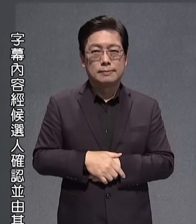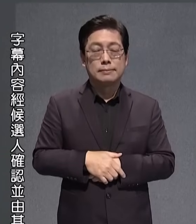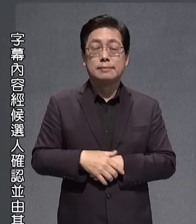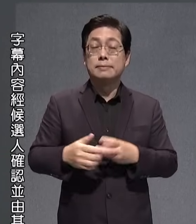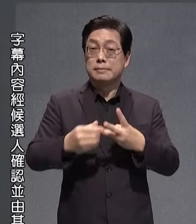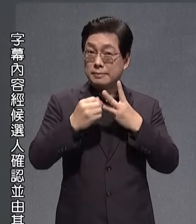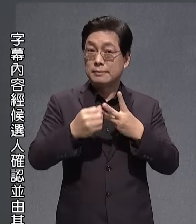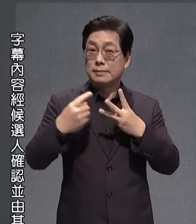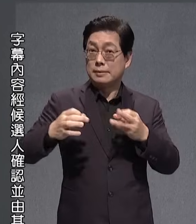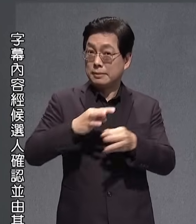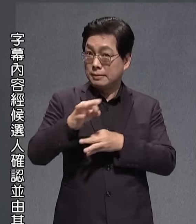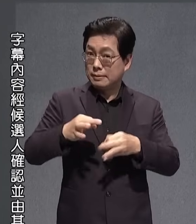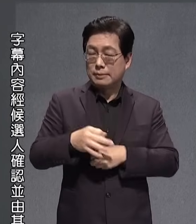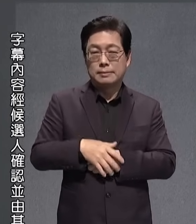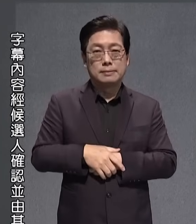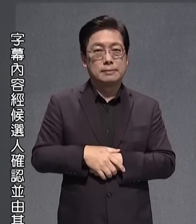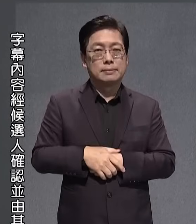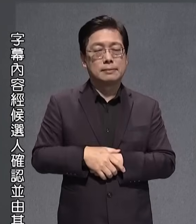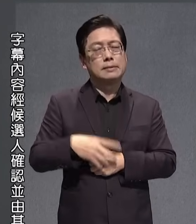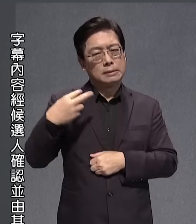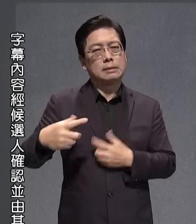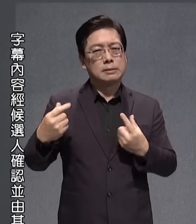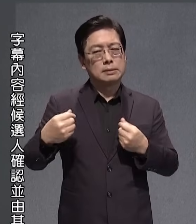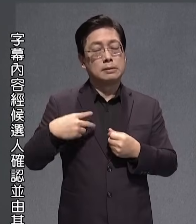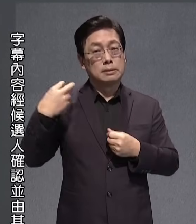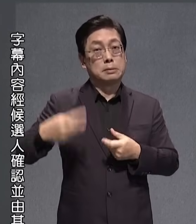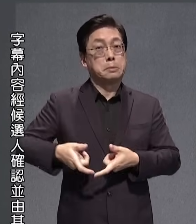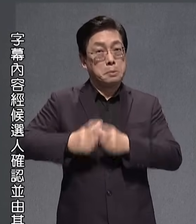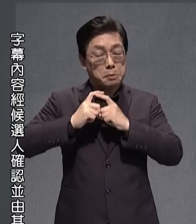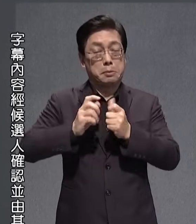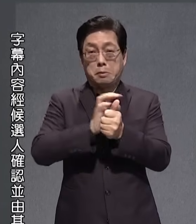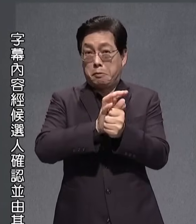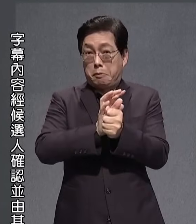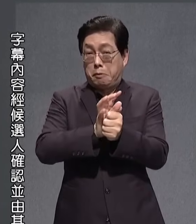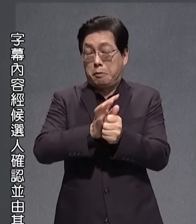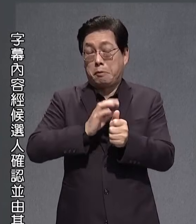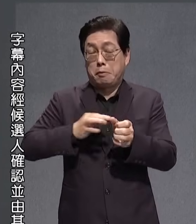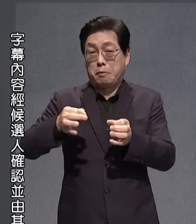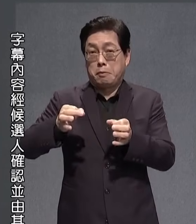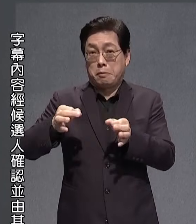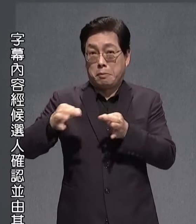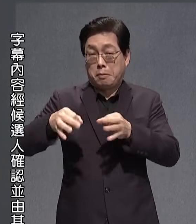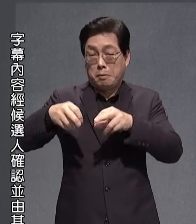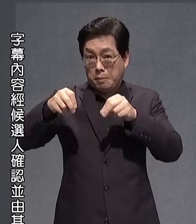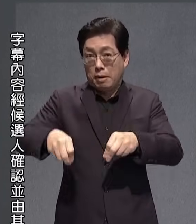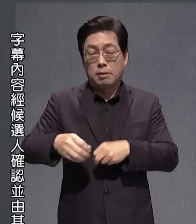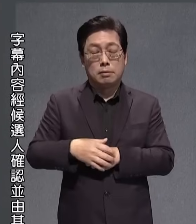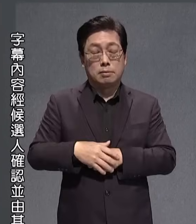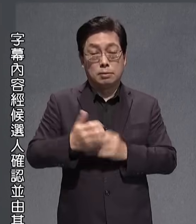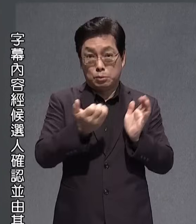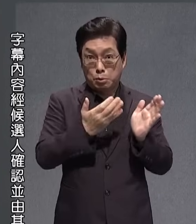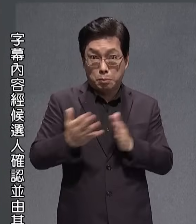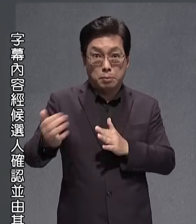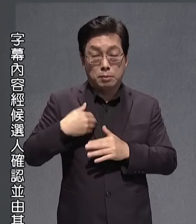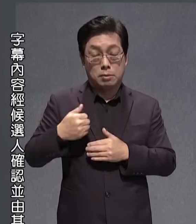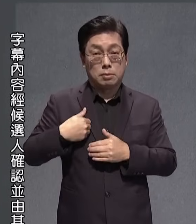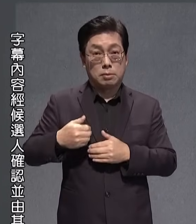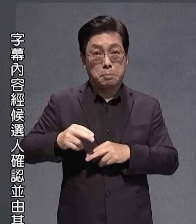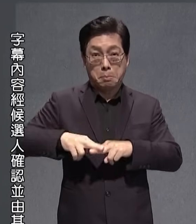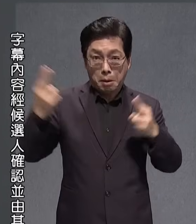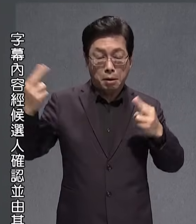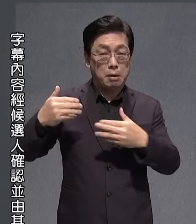第三个，在经济上还要重启服贸，准备开放大量的中生来